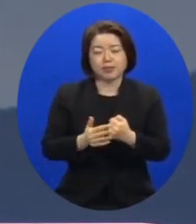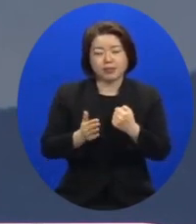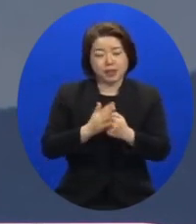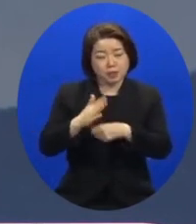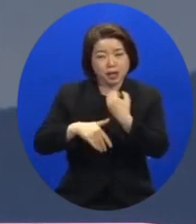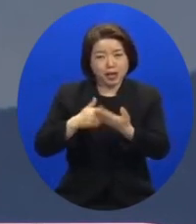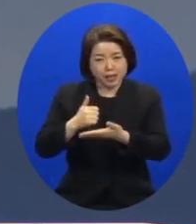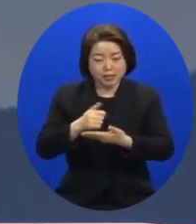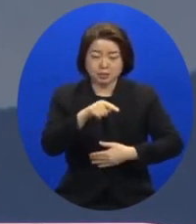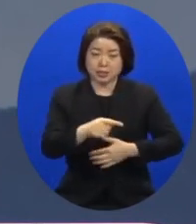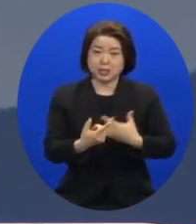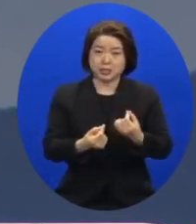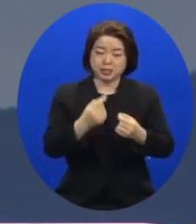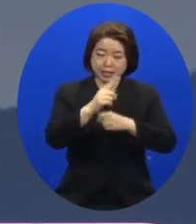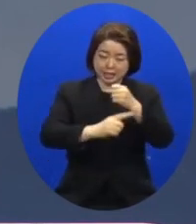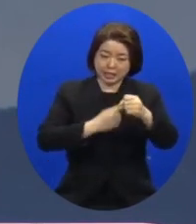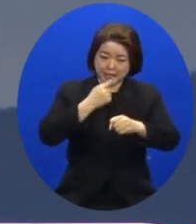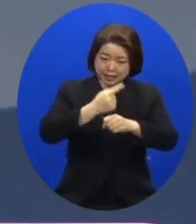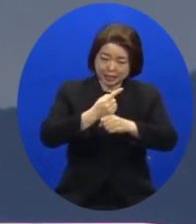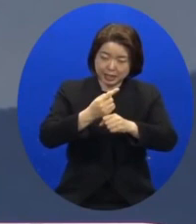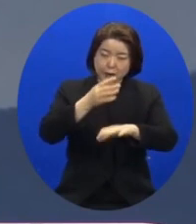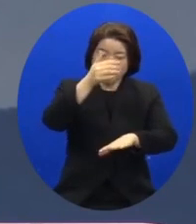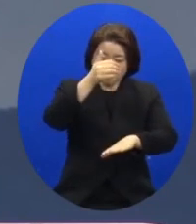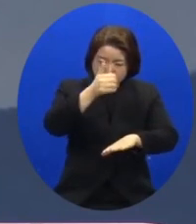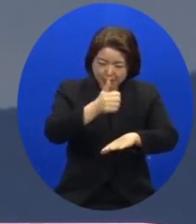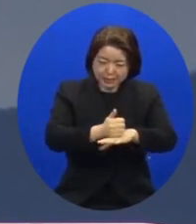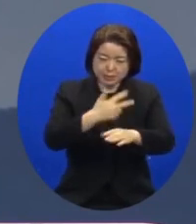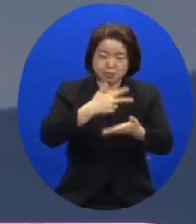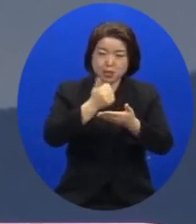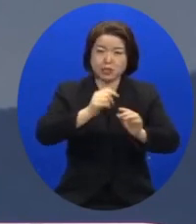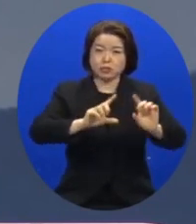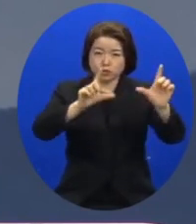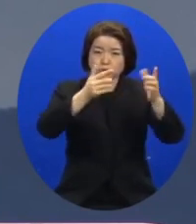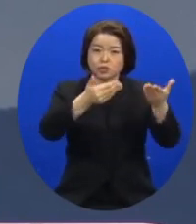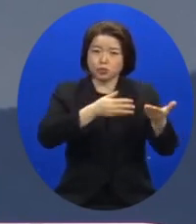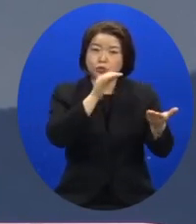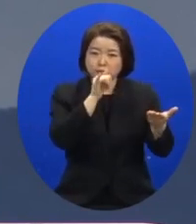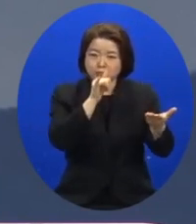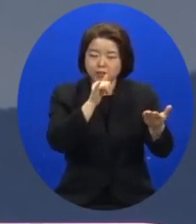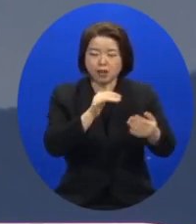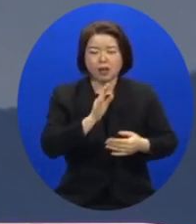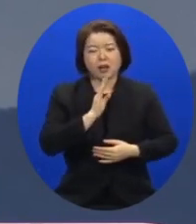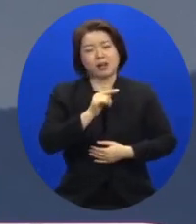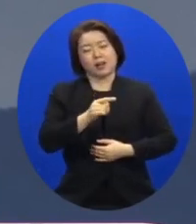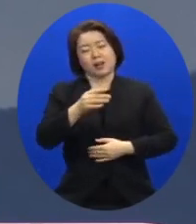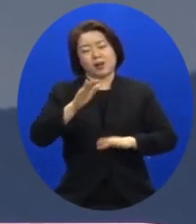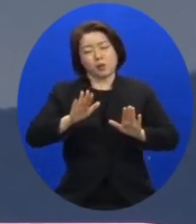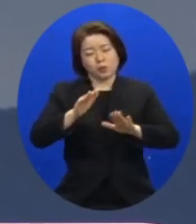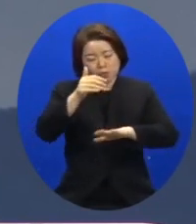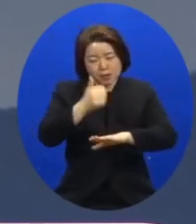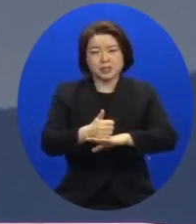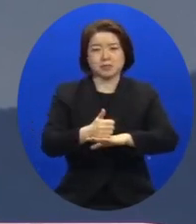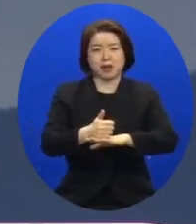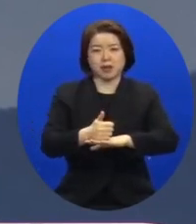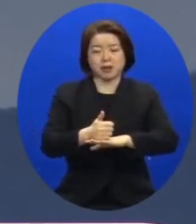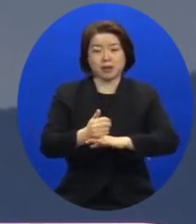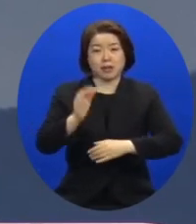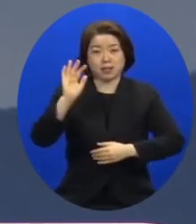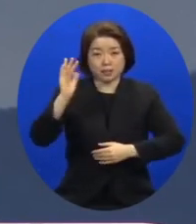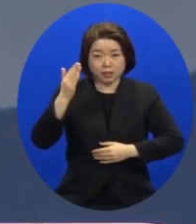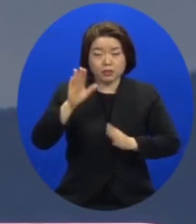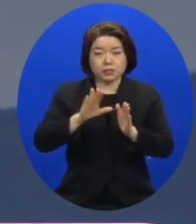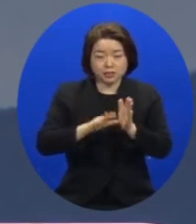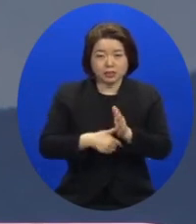이렇게 해마다 마지막 주일을 주신 겁니다 나지막이 다 진짜 마지막 이 되었을 때